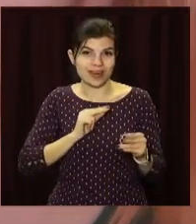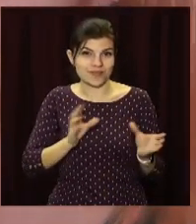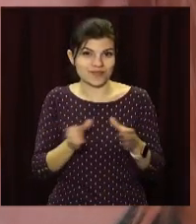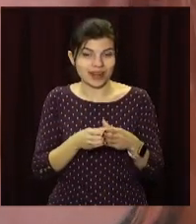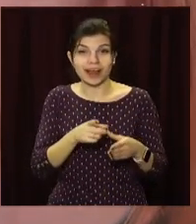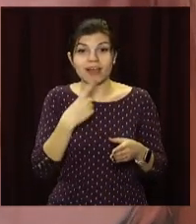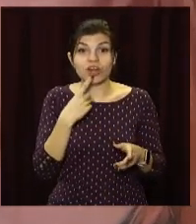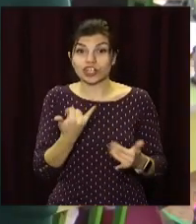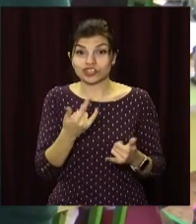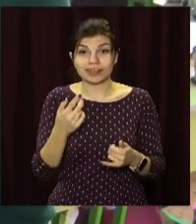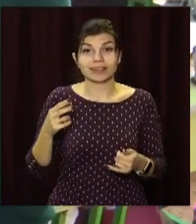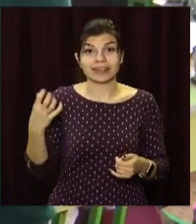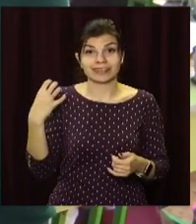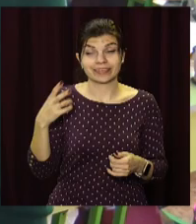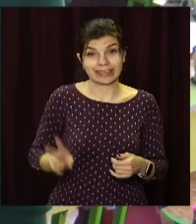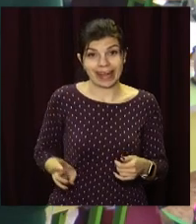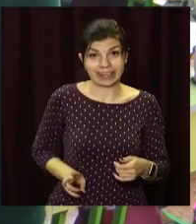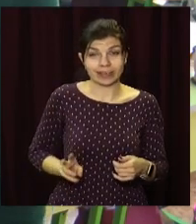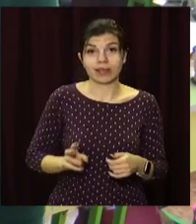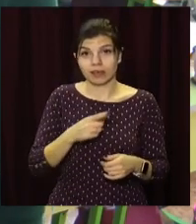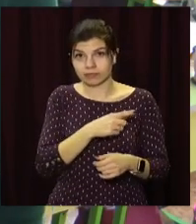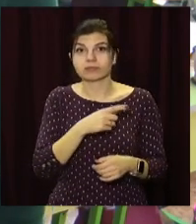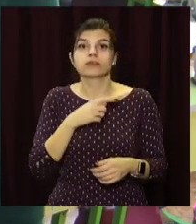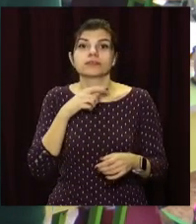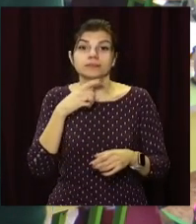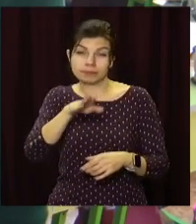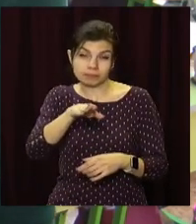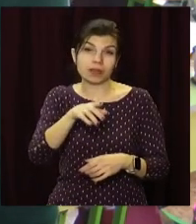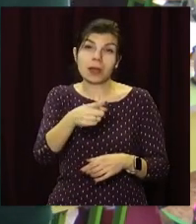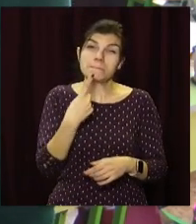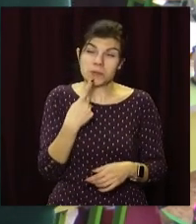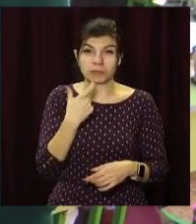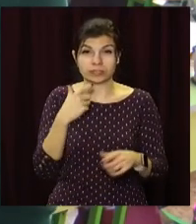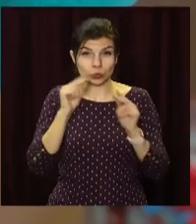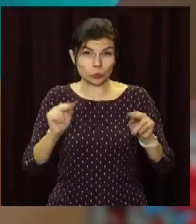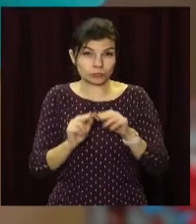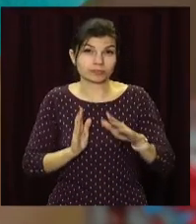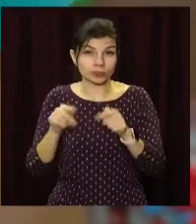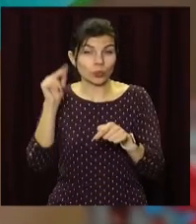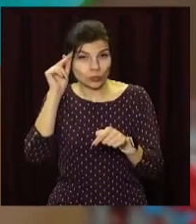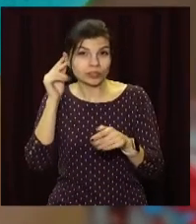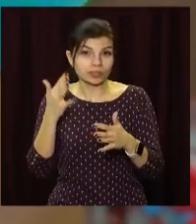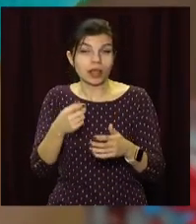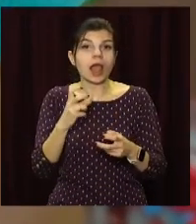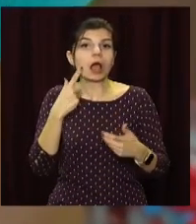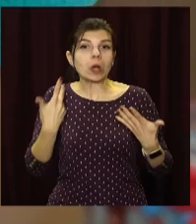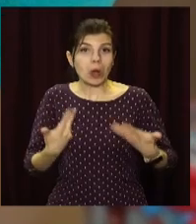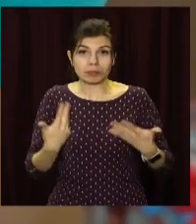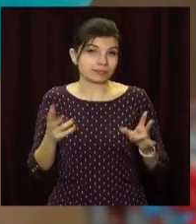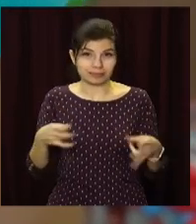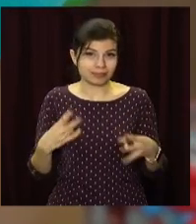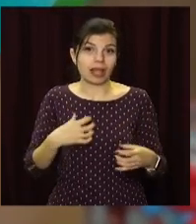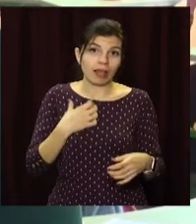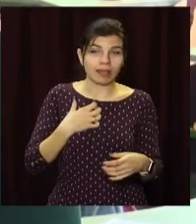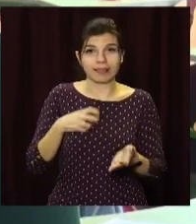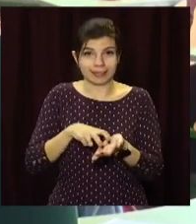її нинішня керівниця таки зуміла переконати дівчину спробувати себе вчителем і тим самим перебороти комплекси та